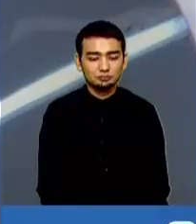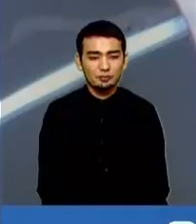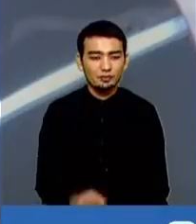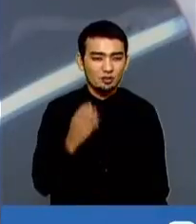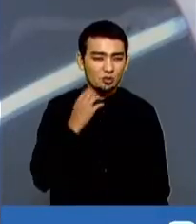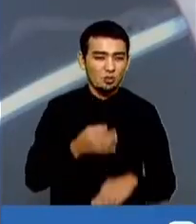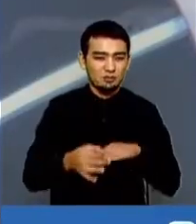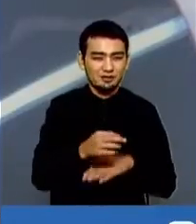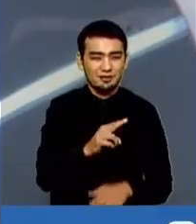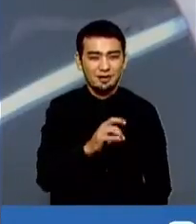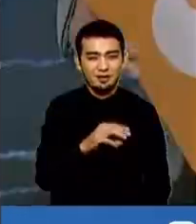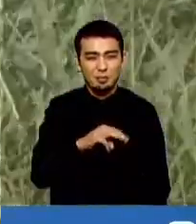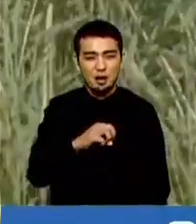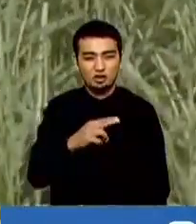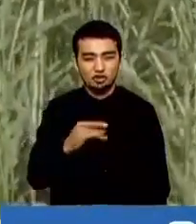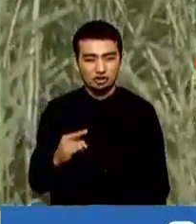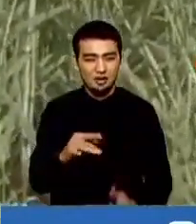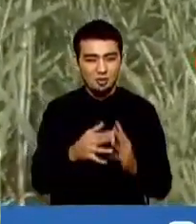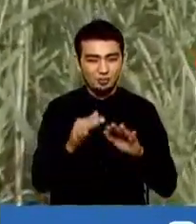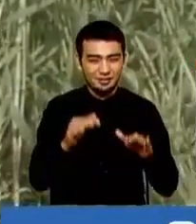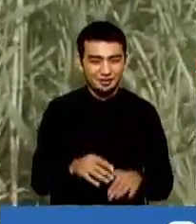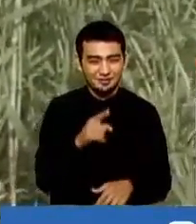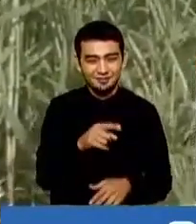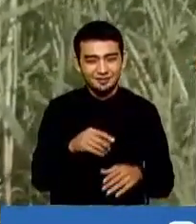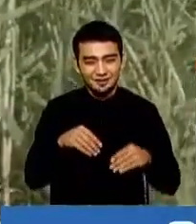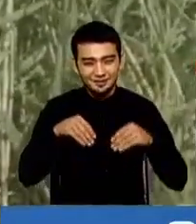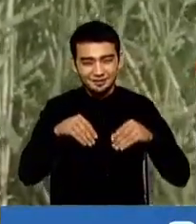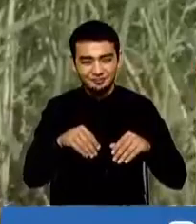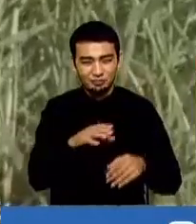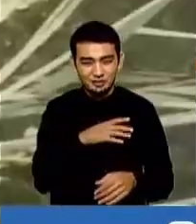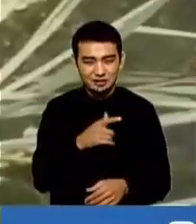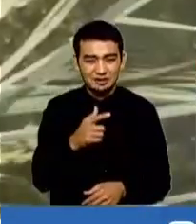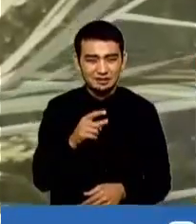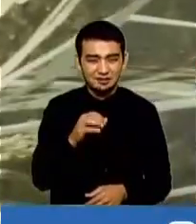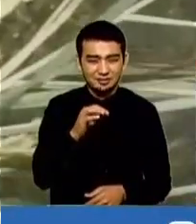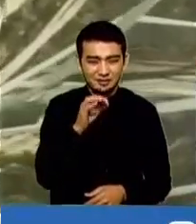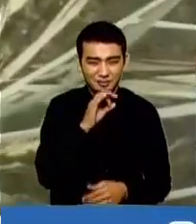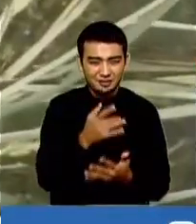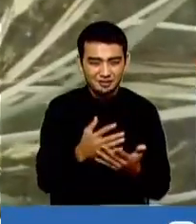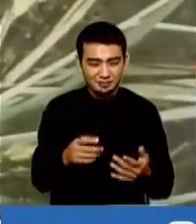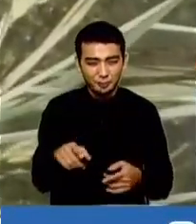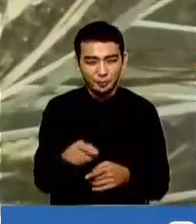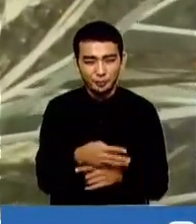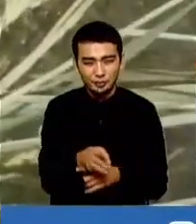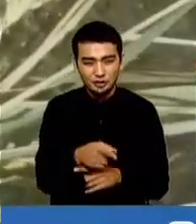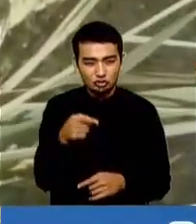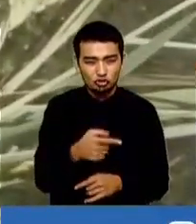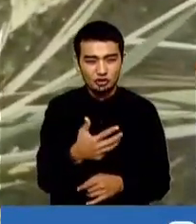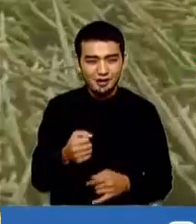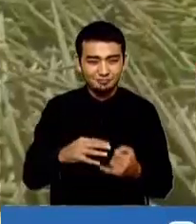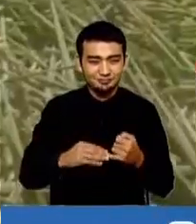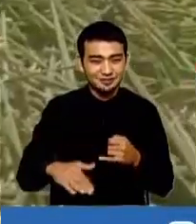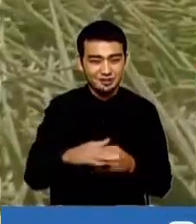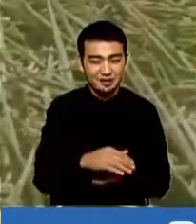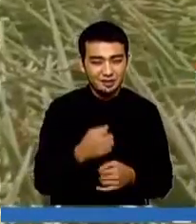Қызылорда облысы Қармақшы ауданында бил диқандар дән тепкен 1000 гектар жерден мүлдем өнім ала алмай қалуы мүмкін. Үйкені егінге